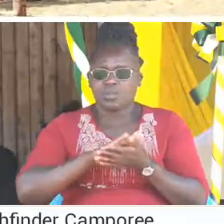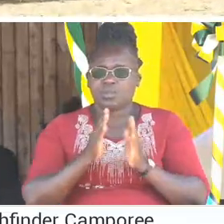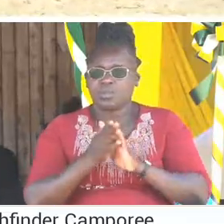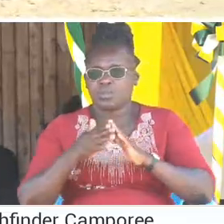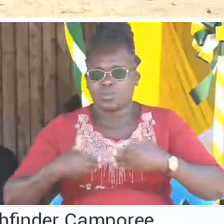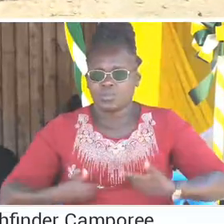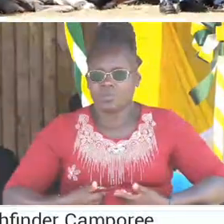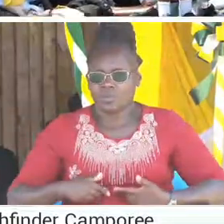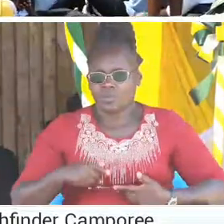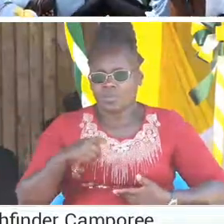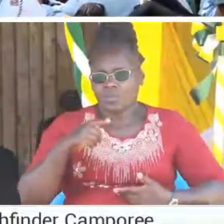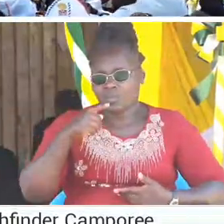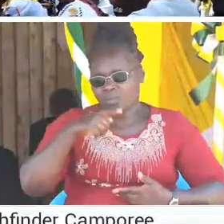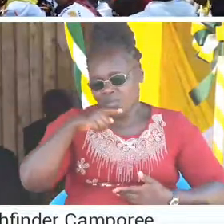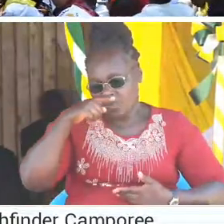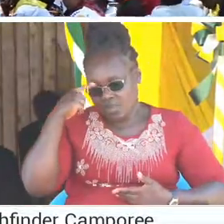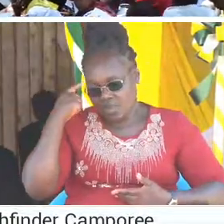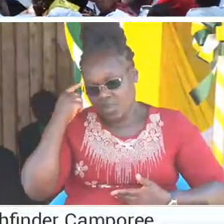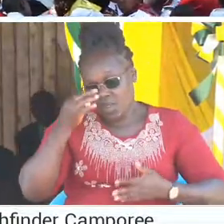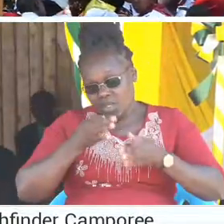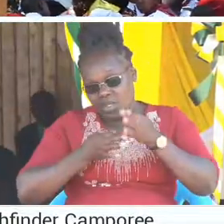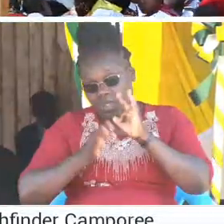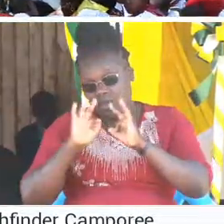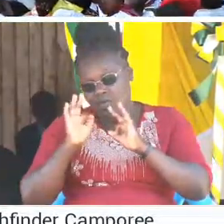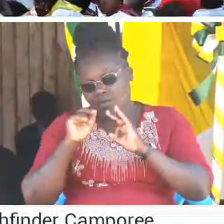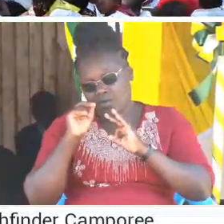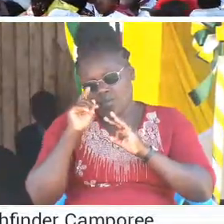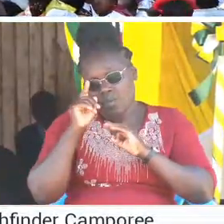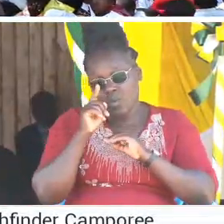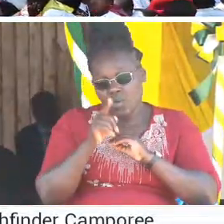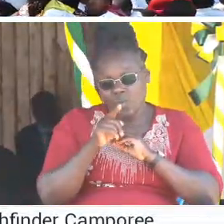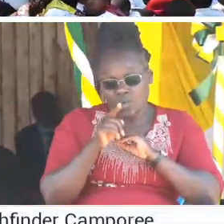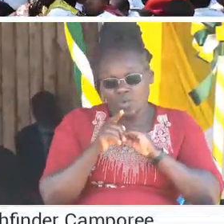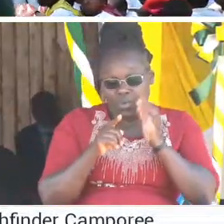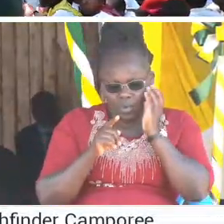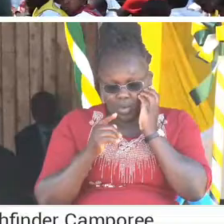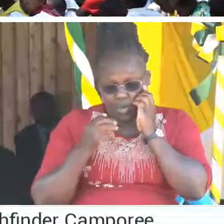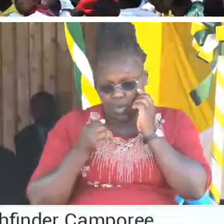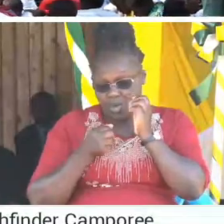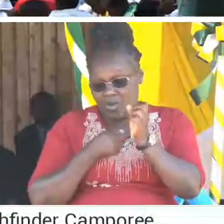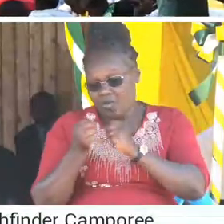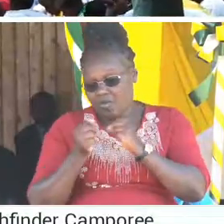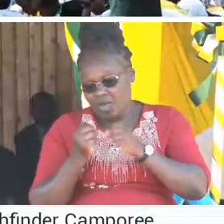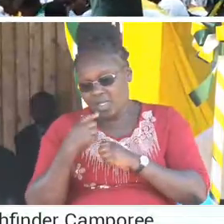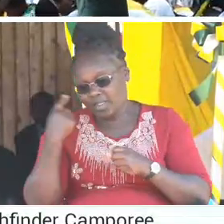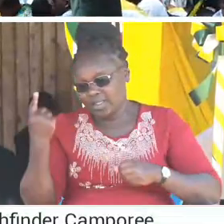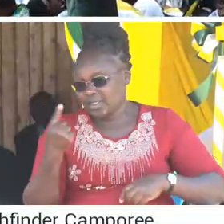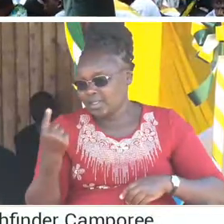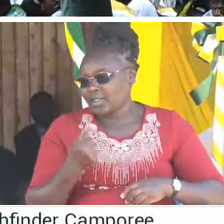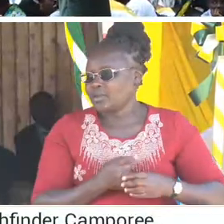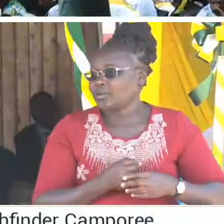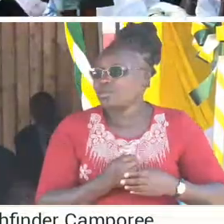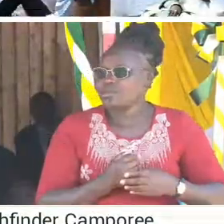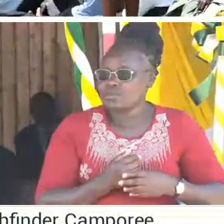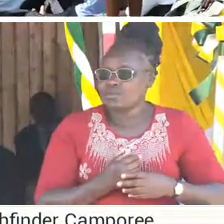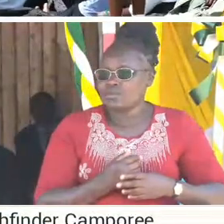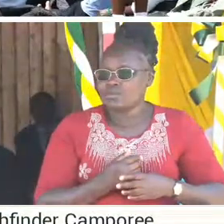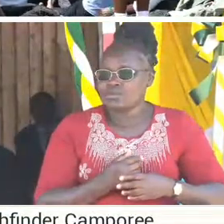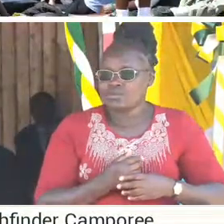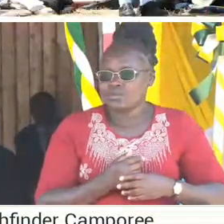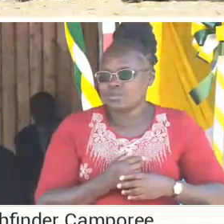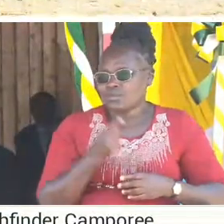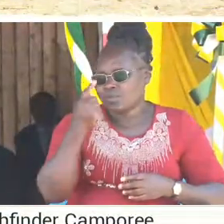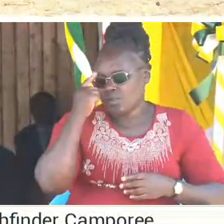Unatumia muda mwingi kutatua matatizo ya ndoa yako kwa sababu unapigana vita zako mwenyewe. Ofisi yako migogoro haishi